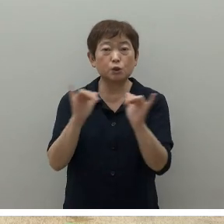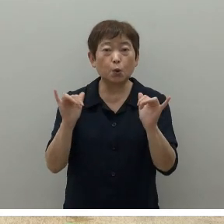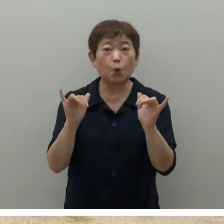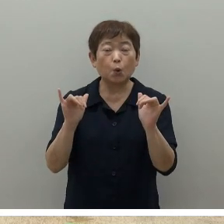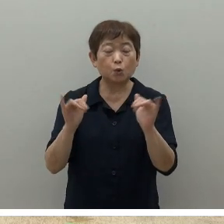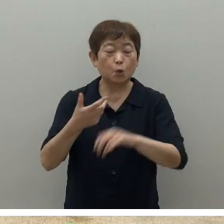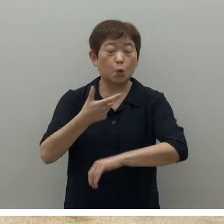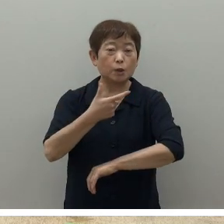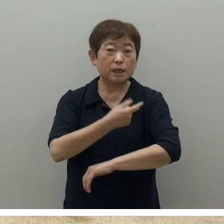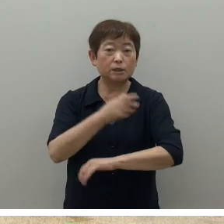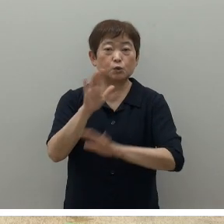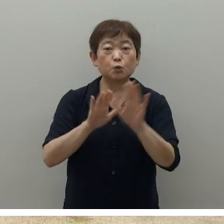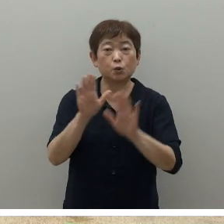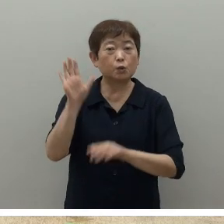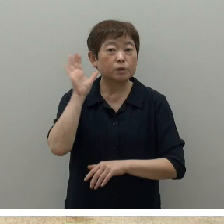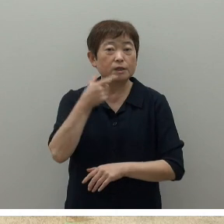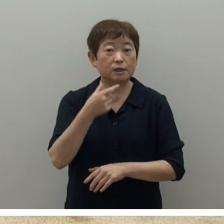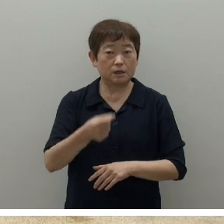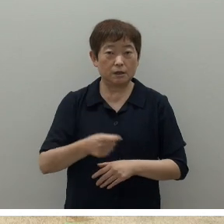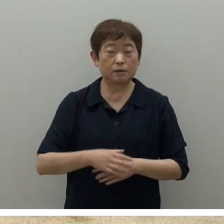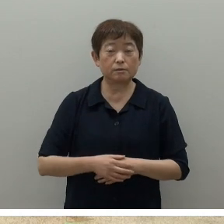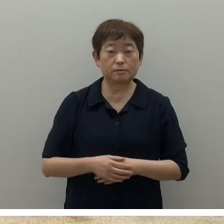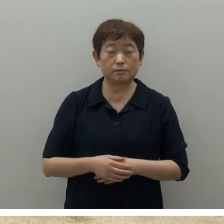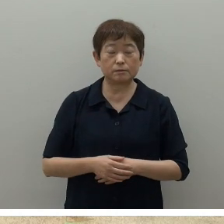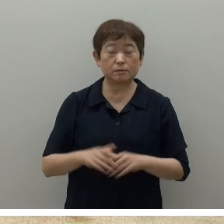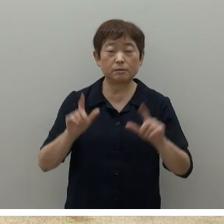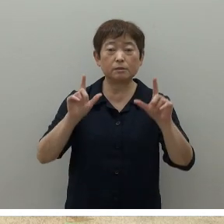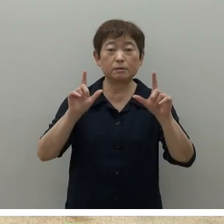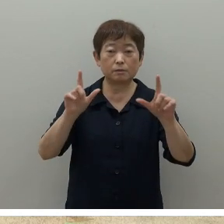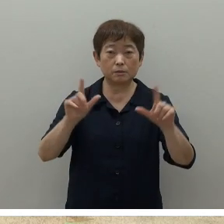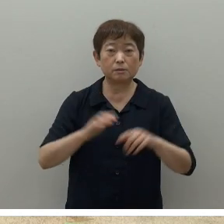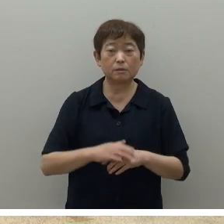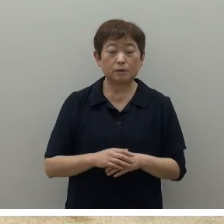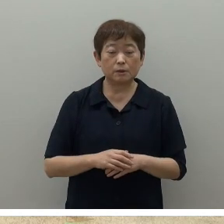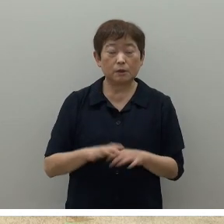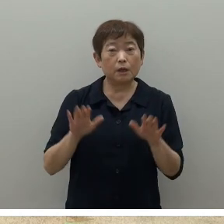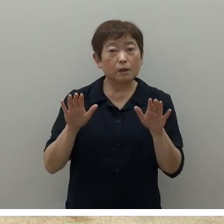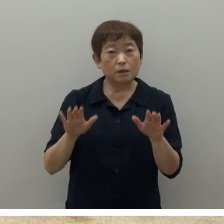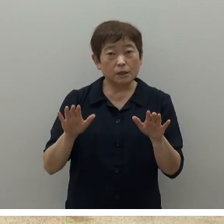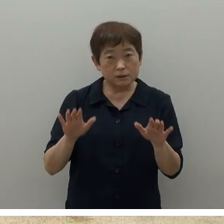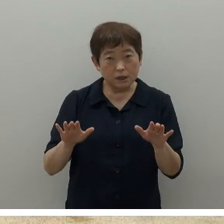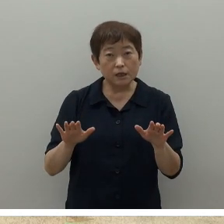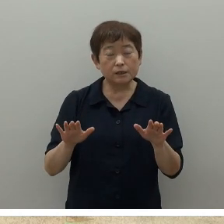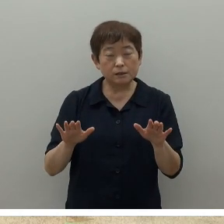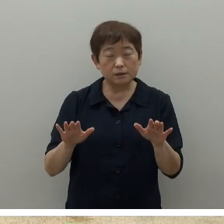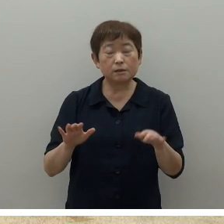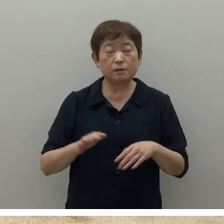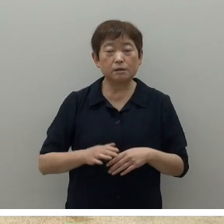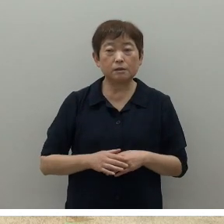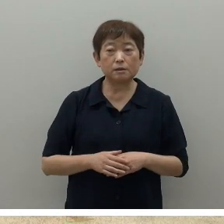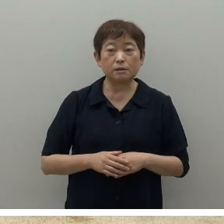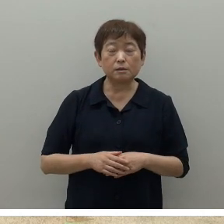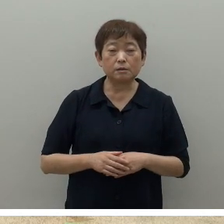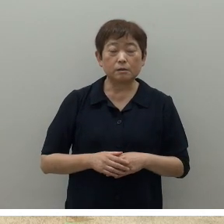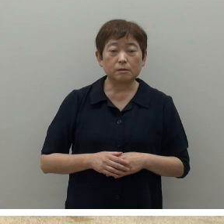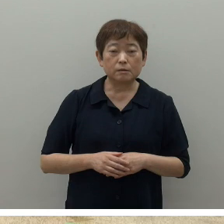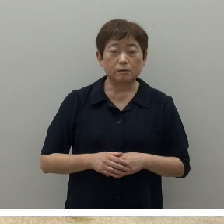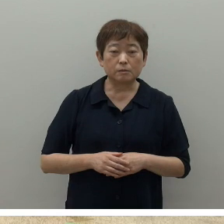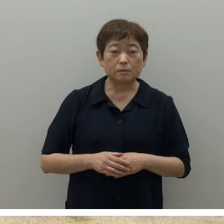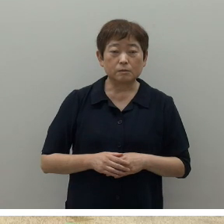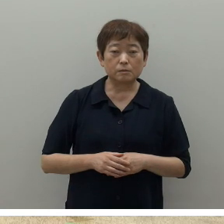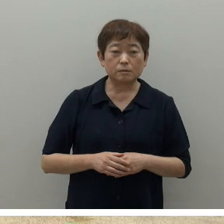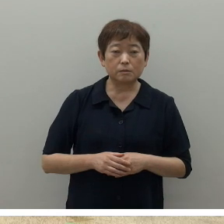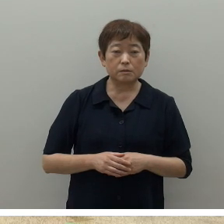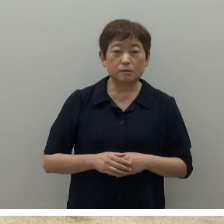のは何か把握されてますでしょうか。 はい、現時点でですけれども、